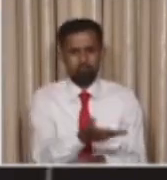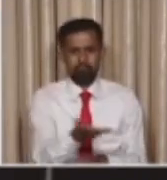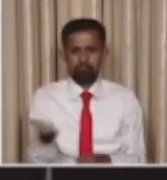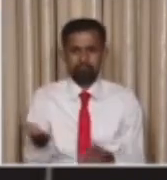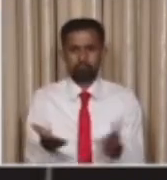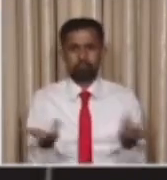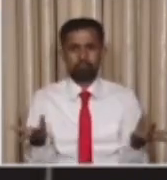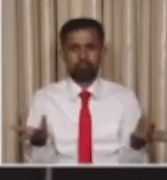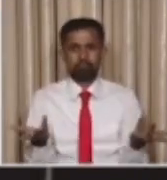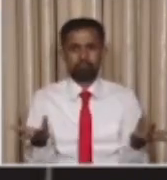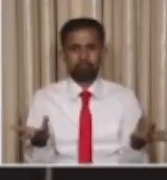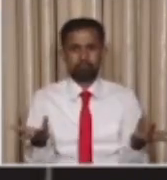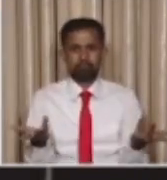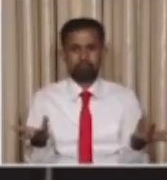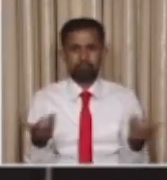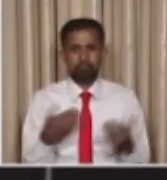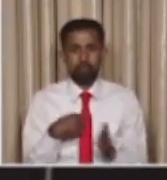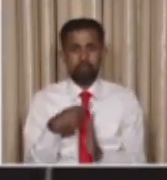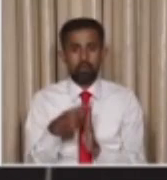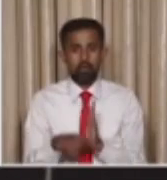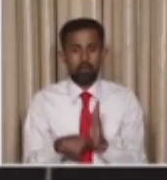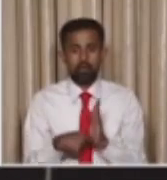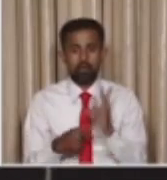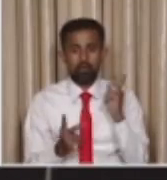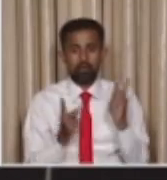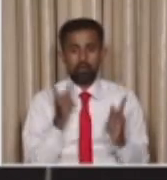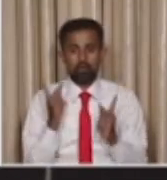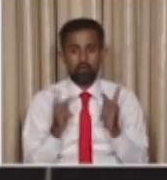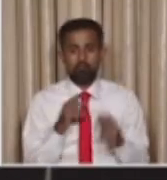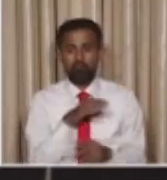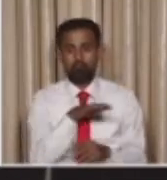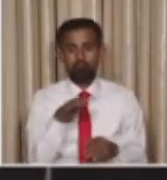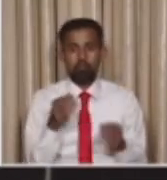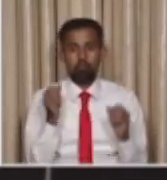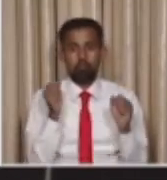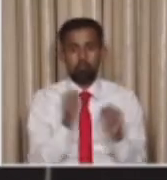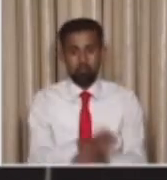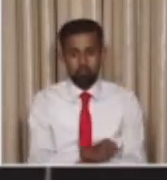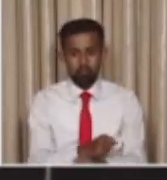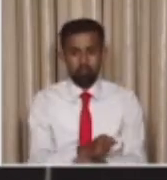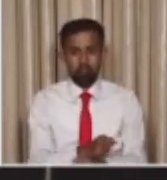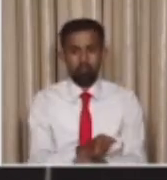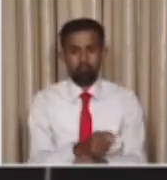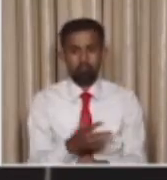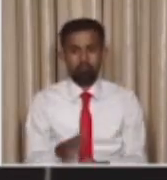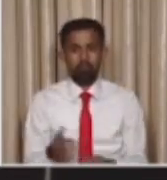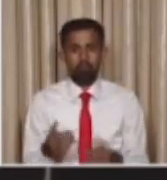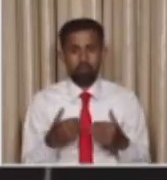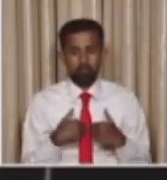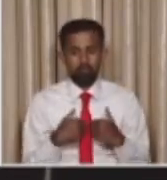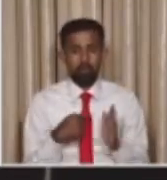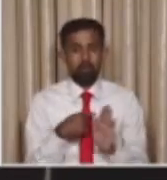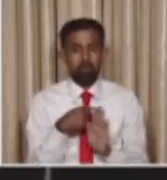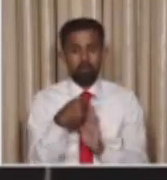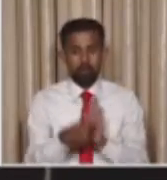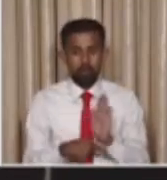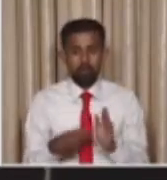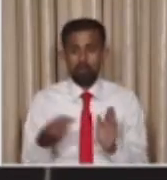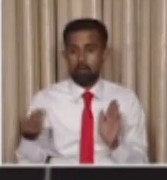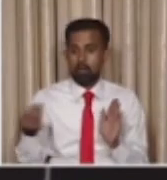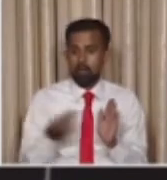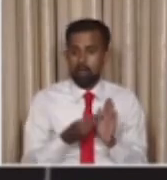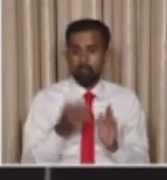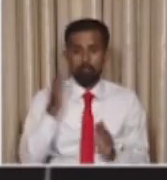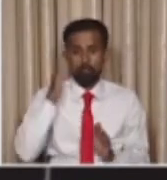නෑ. හරි, අපේ රටේ අද සංචාරක ශේෂය කඩාවැටලා තියෙන්නේ. විශේෂයෙන්ම අපේ රටට ලැබෙන ඒ